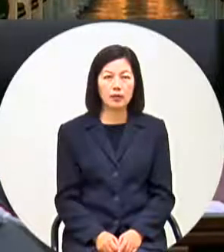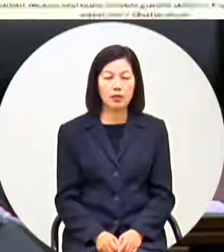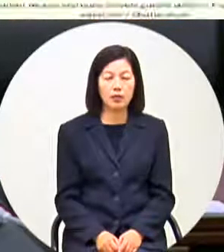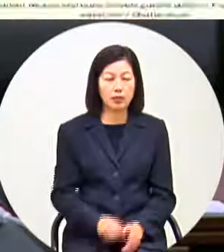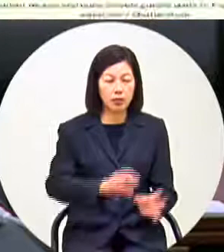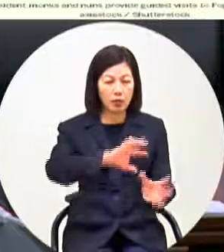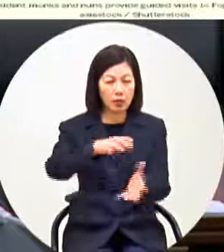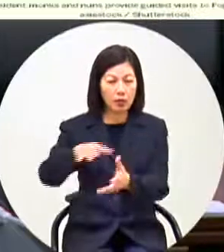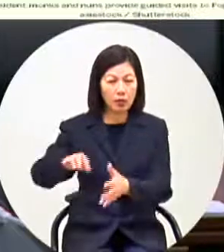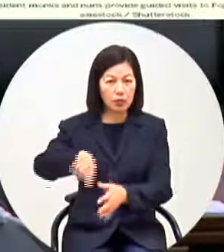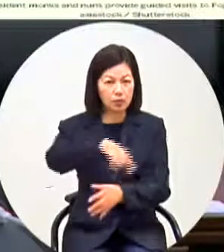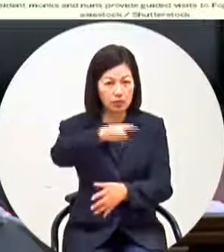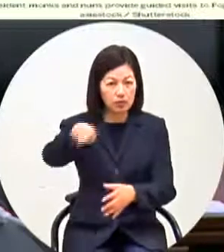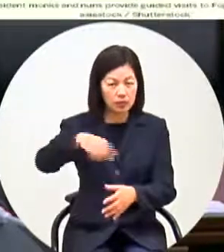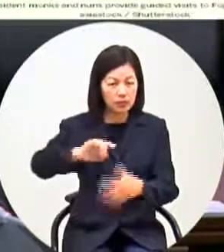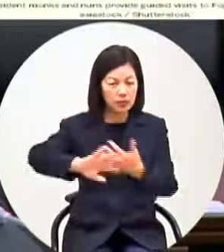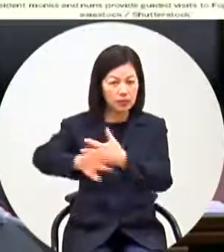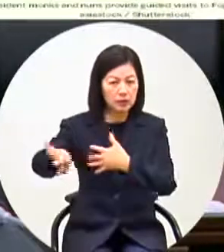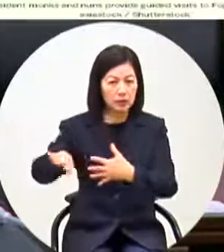哈。